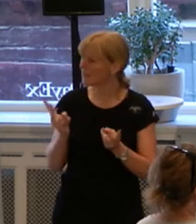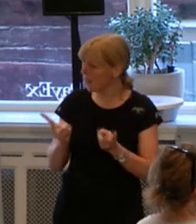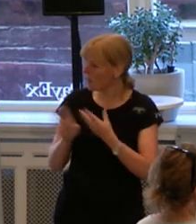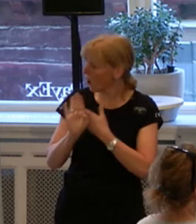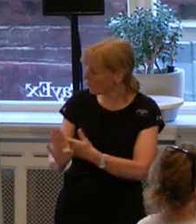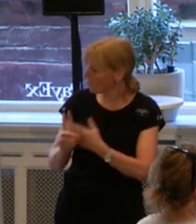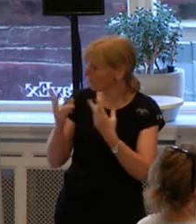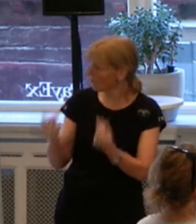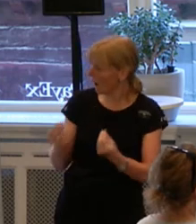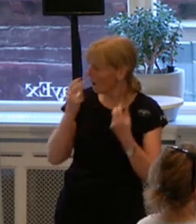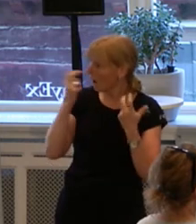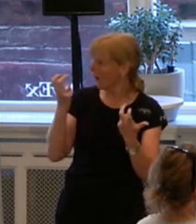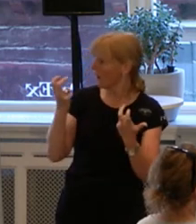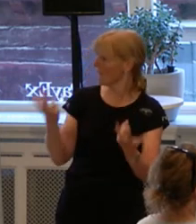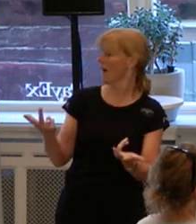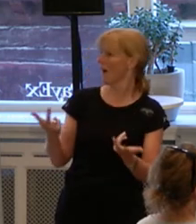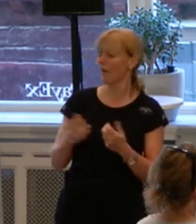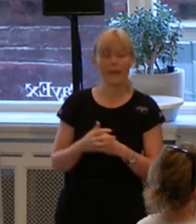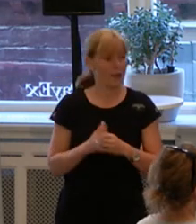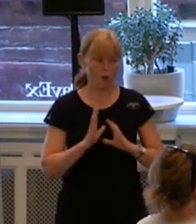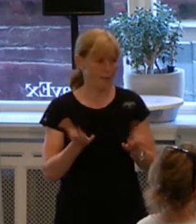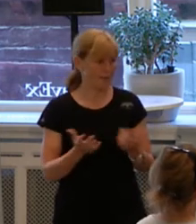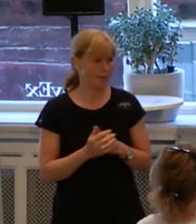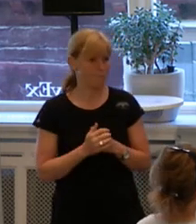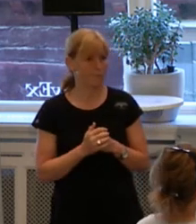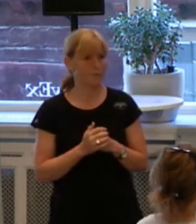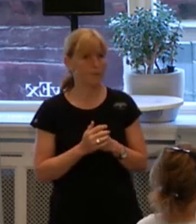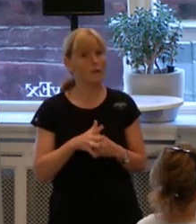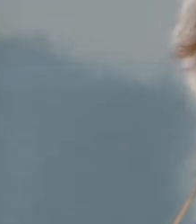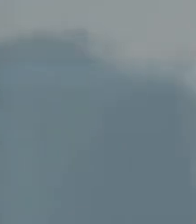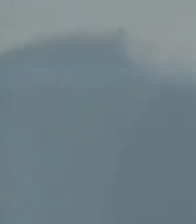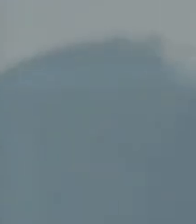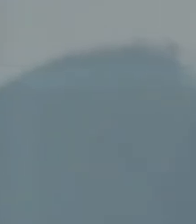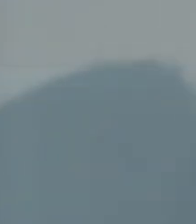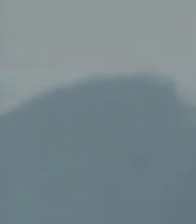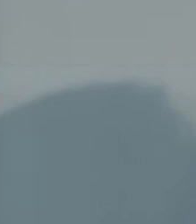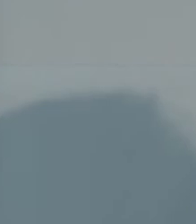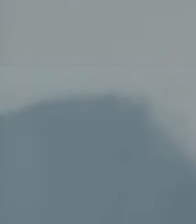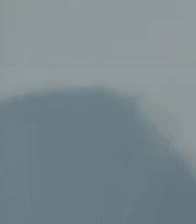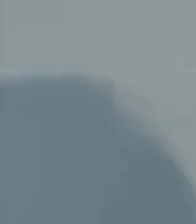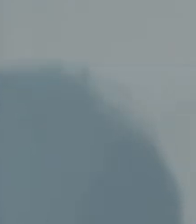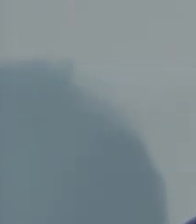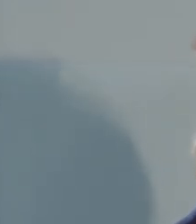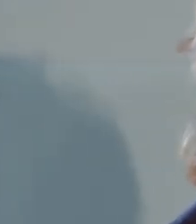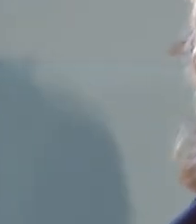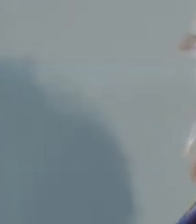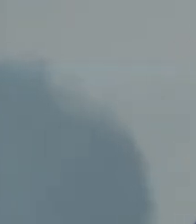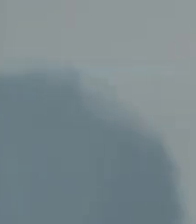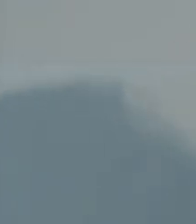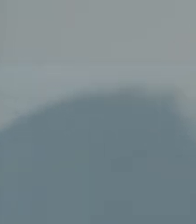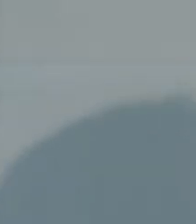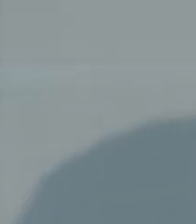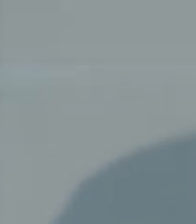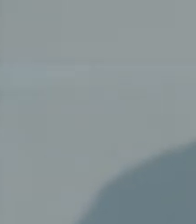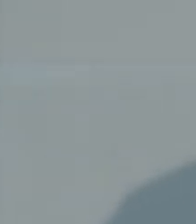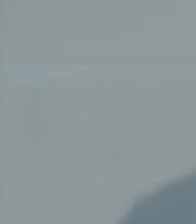skydd? Nej, det har vi inte. Ja, jag tycker det är förfärligt. Och det kan vi väl skicka med utredaren